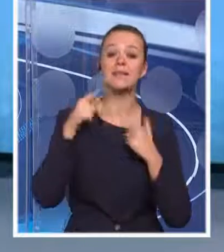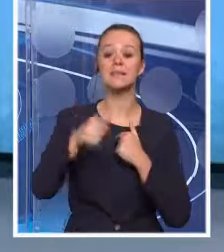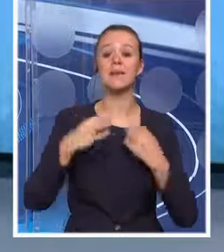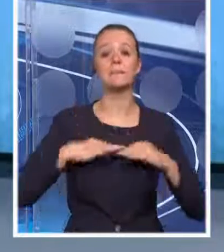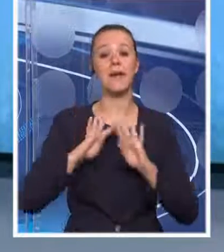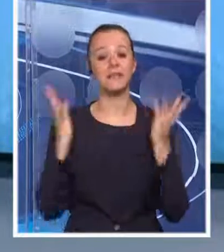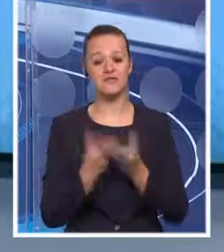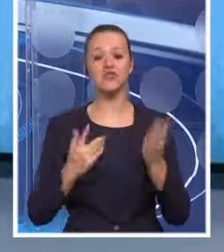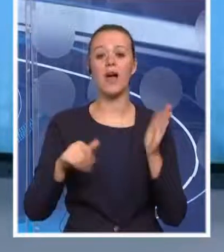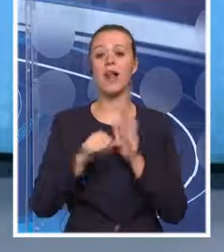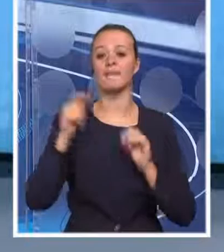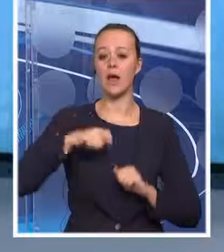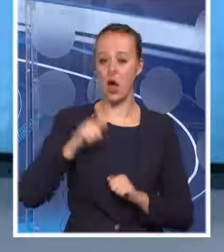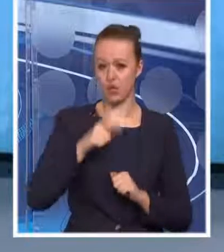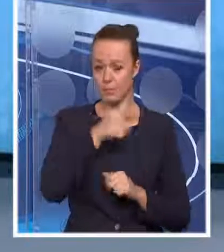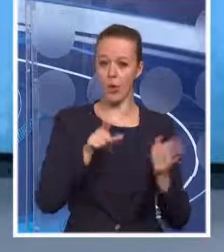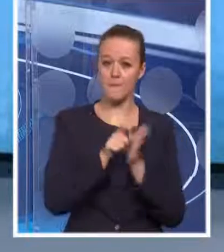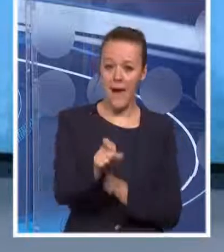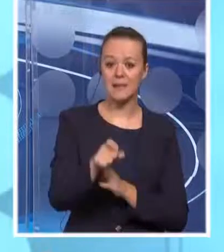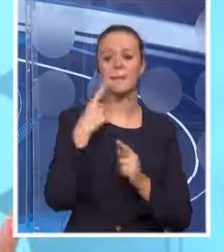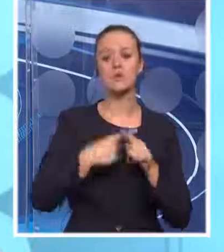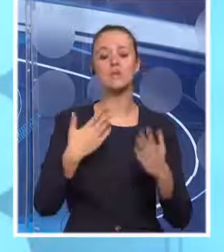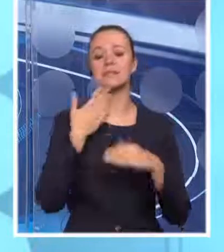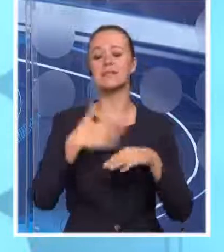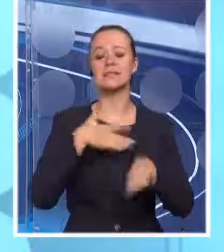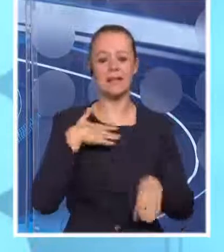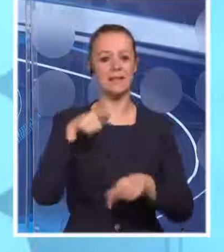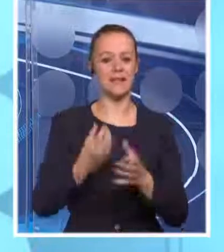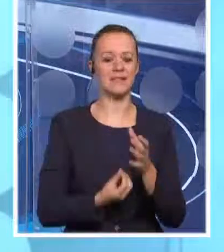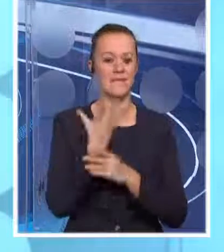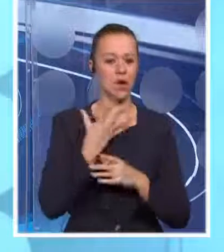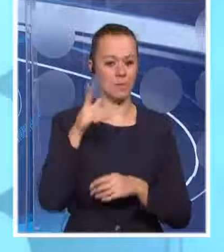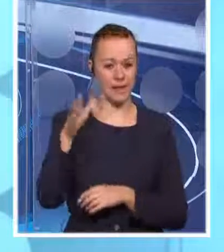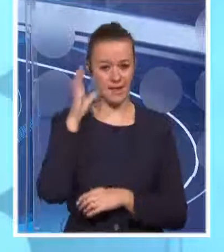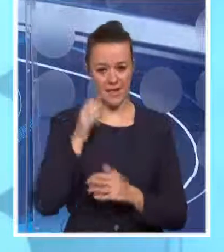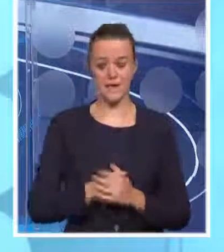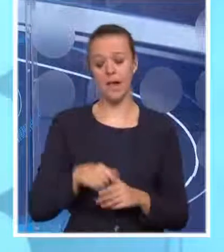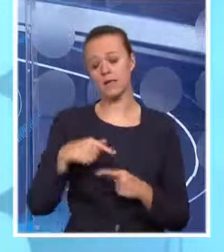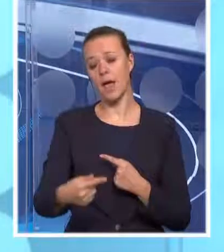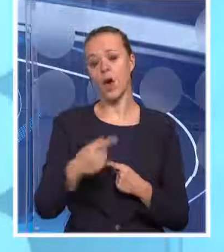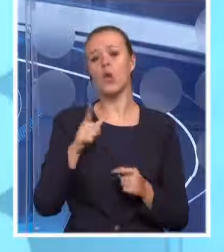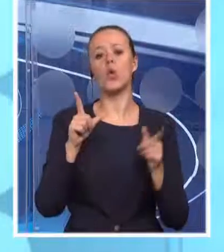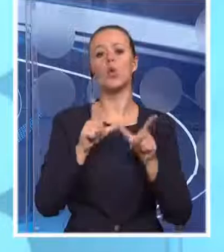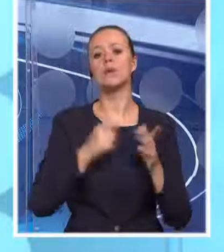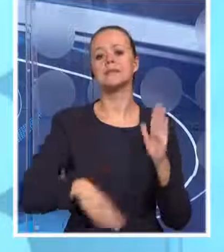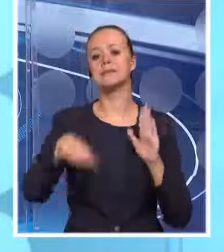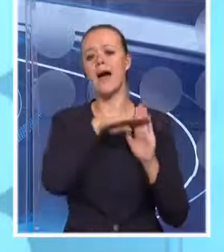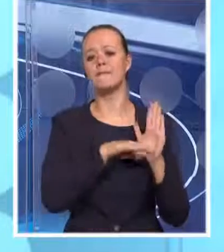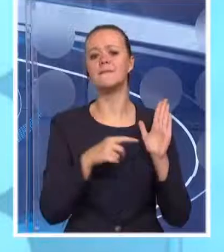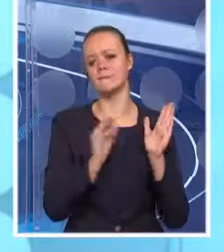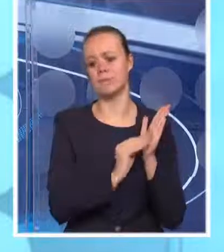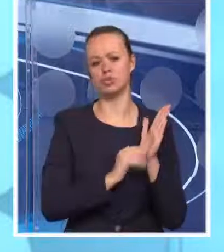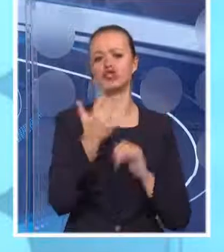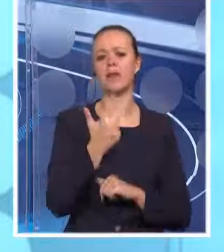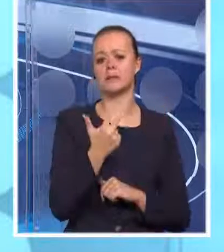te partije i sednicu Skupštine Srbije uoči formiranja vlade? Tu nam je 3.-4. novembar koji je po ustavu određen kao krajnji rok da